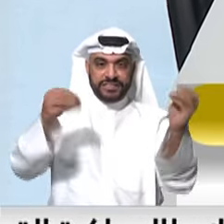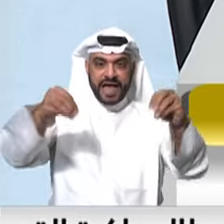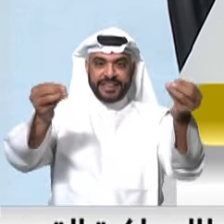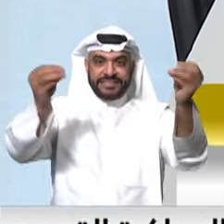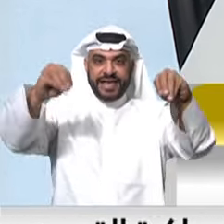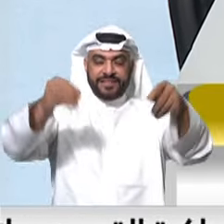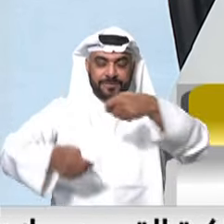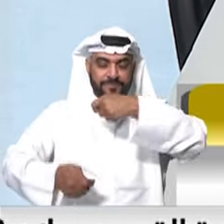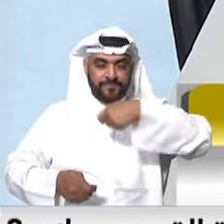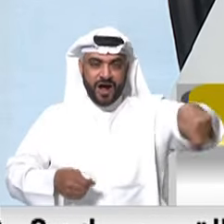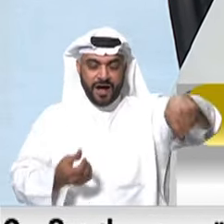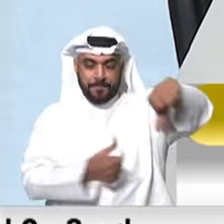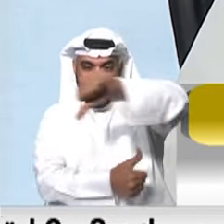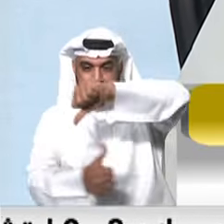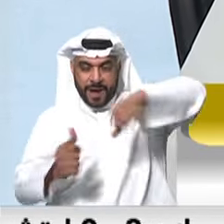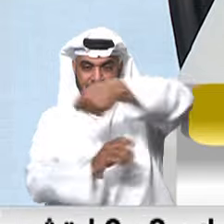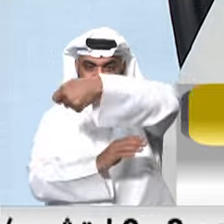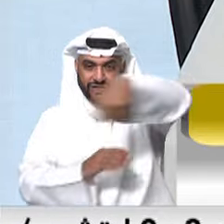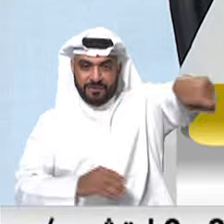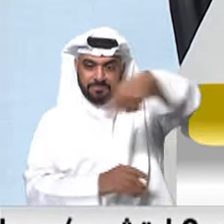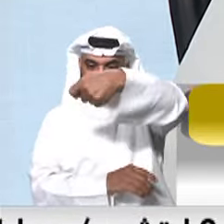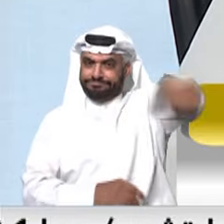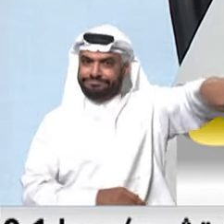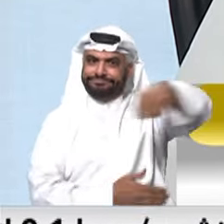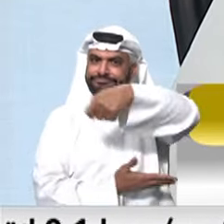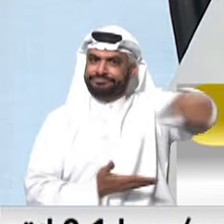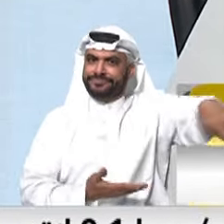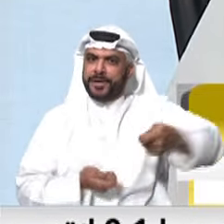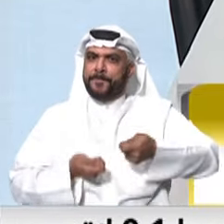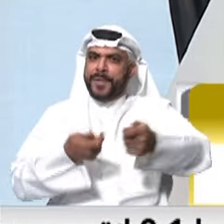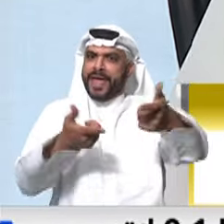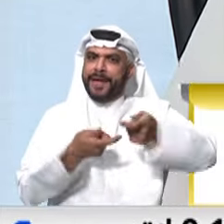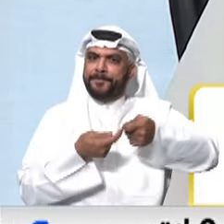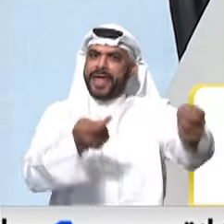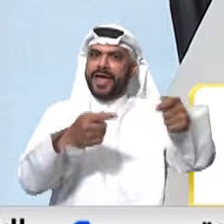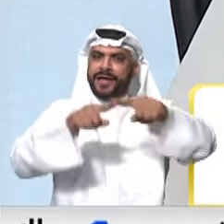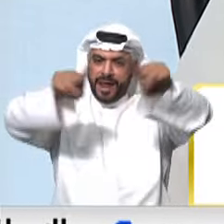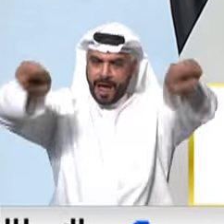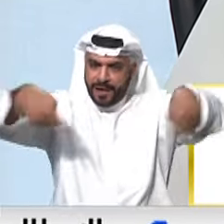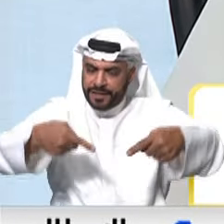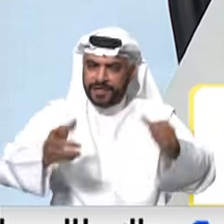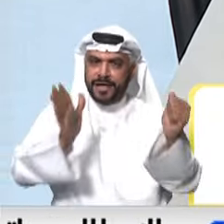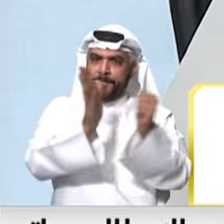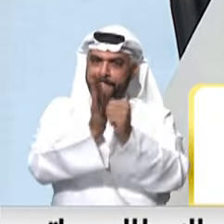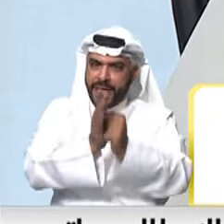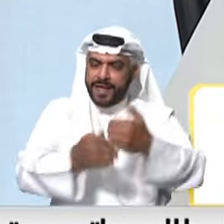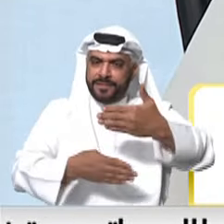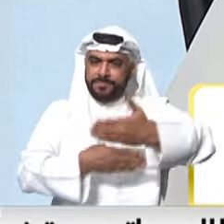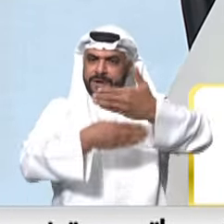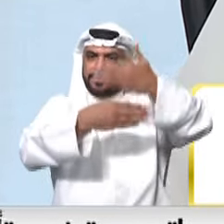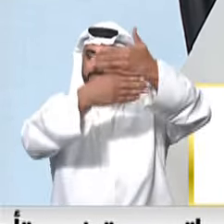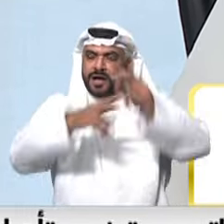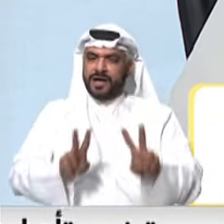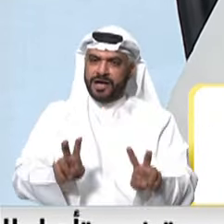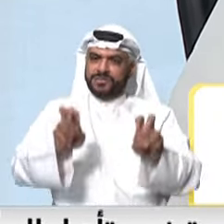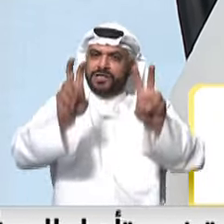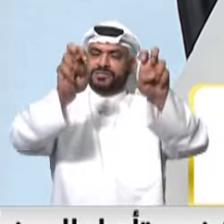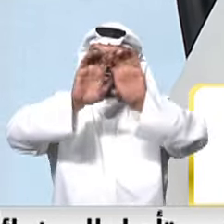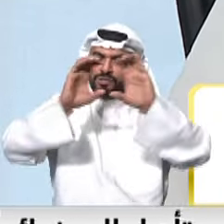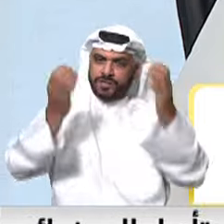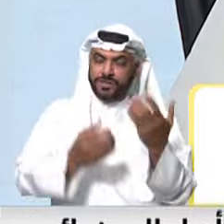الصفقات وتزايد بالقيمه الكليه بالمجمل خلال جمعنا للاسابيع عدد الصفقات والقيمه الكليه كان